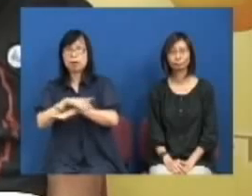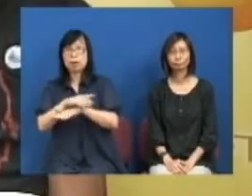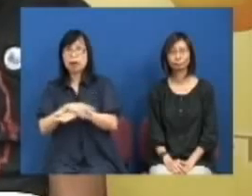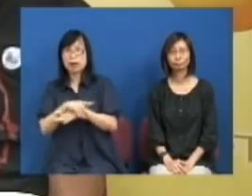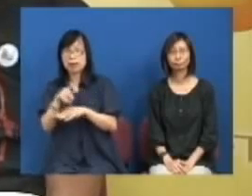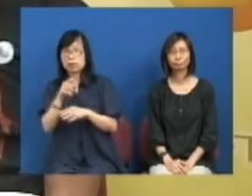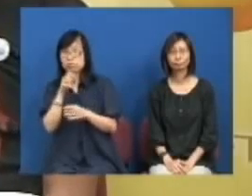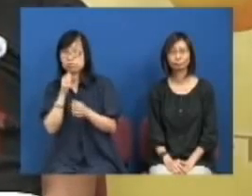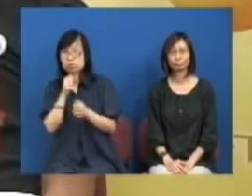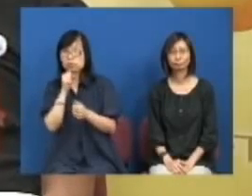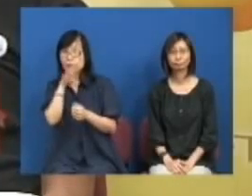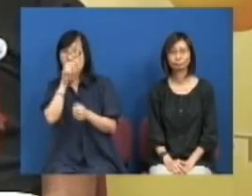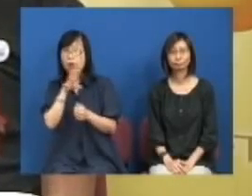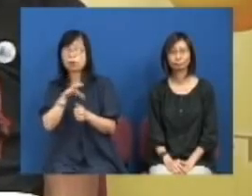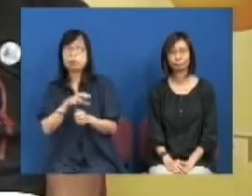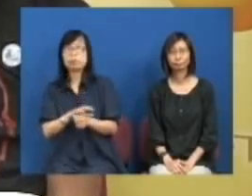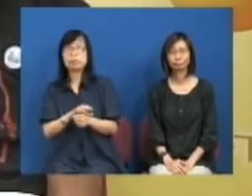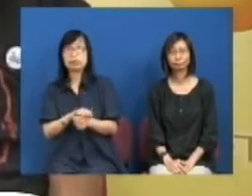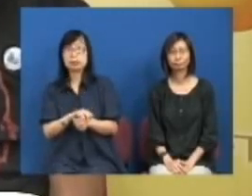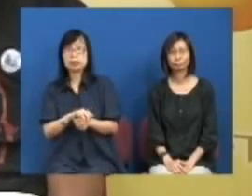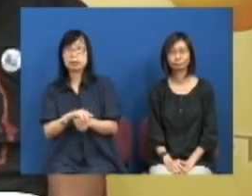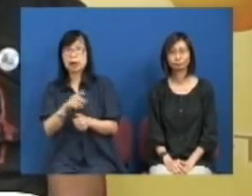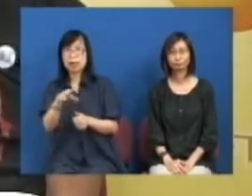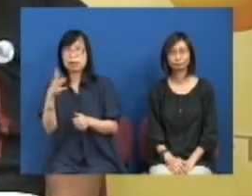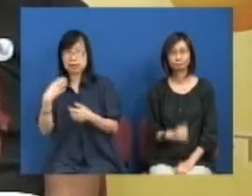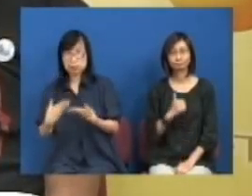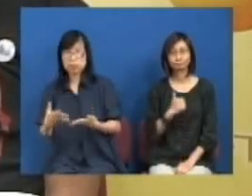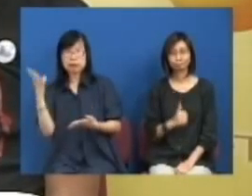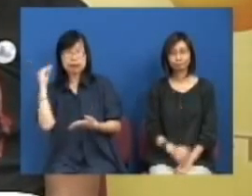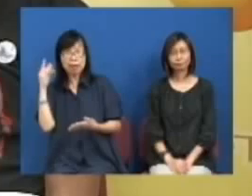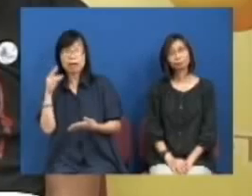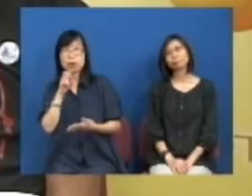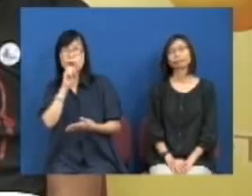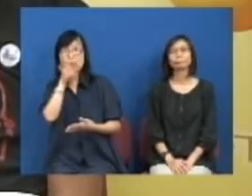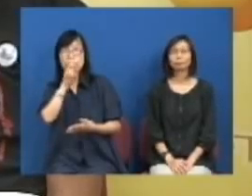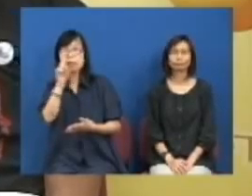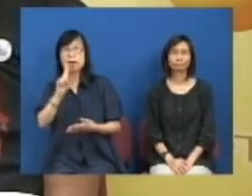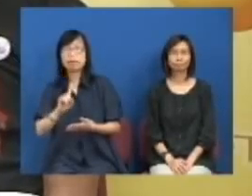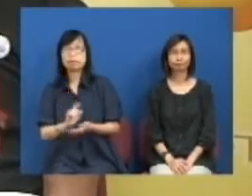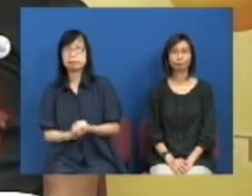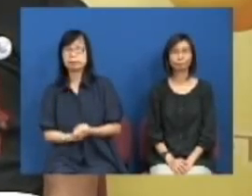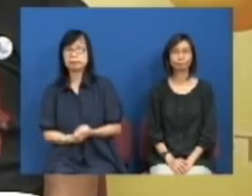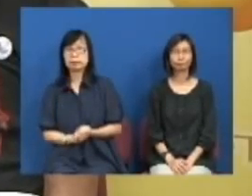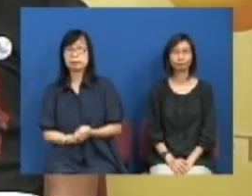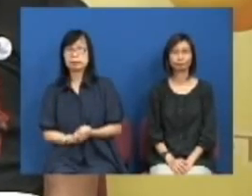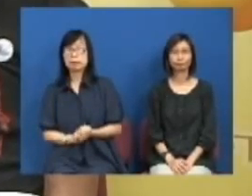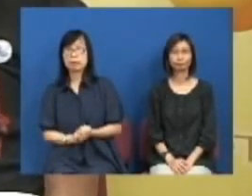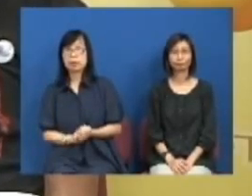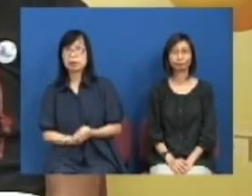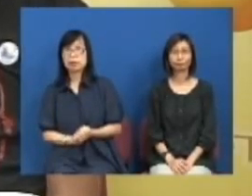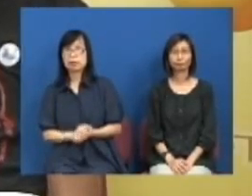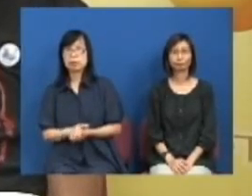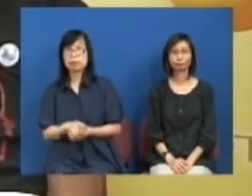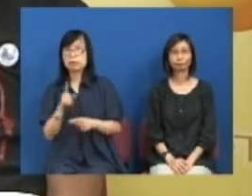攻擊佢，咁當然我要睇下佢到底講乜嘢啦，係咪？咁你睇到白熱化，其實的確